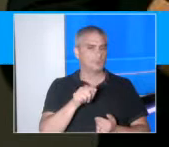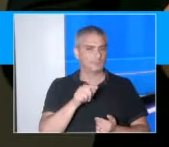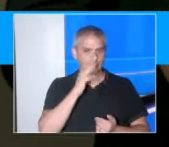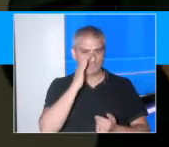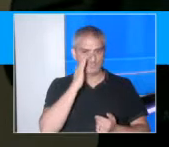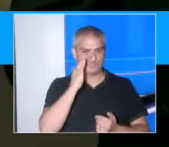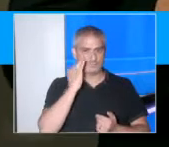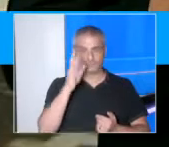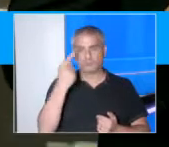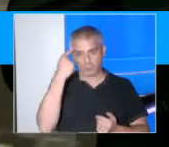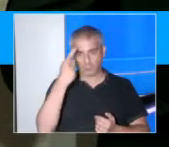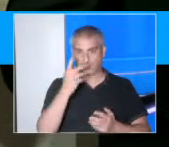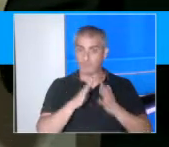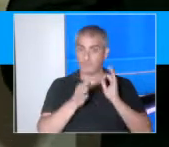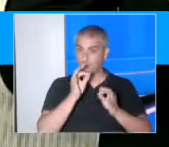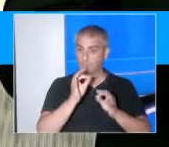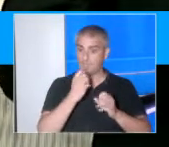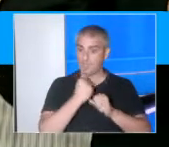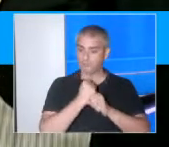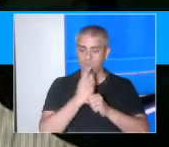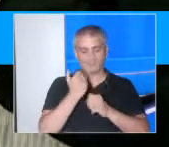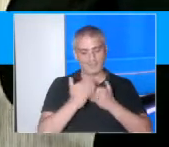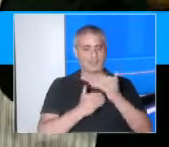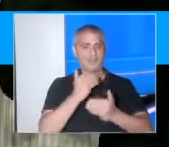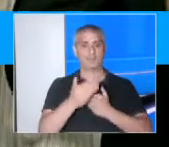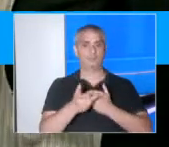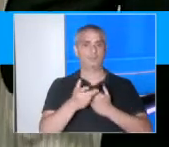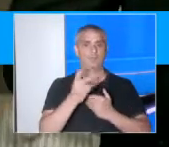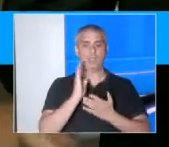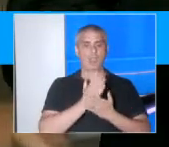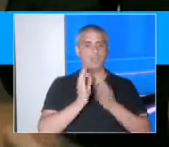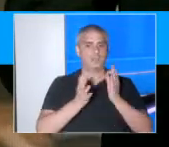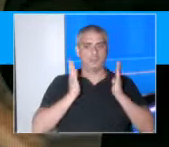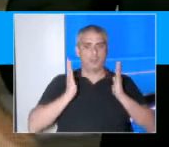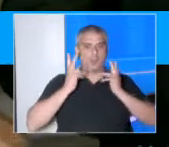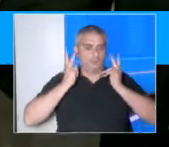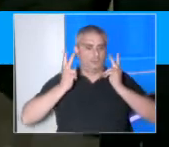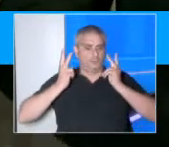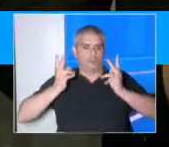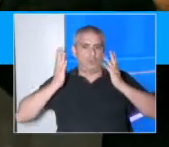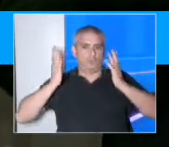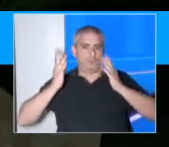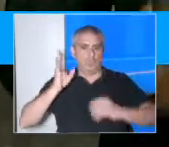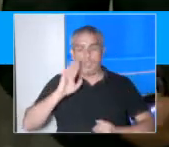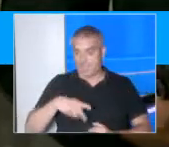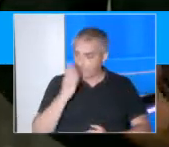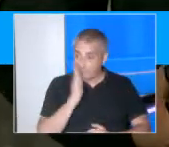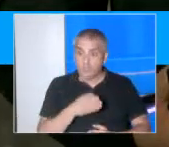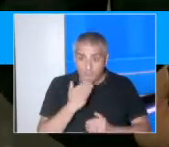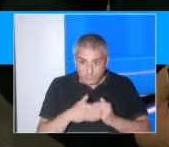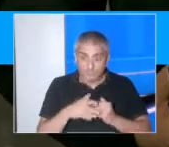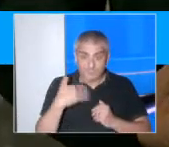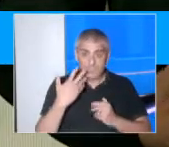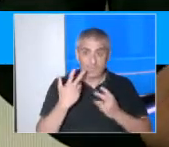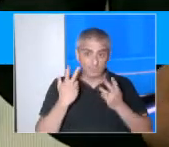לפחות על פי מה שאת יודעת, בתי המשפט עשו איזושהי התקדמות, כאשר הכרעת הדין היא כל כך משמעותית, גם העונש בסופו של